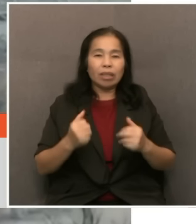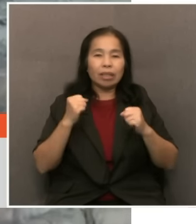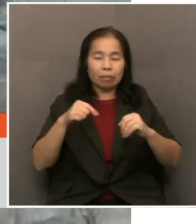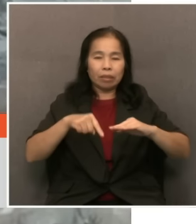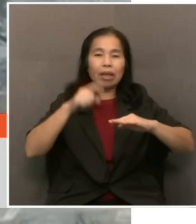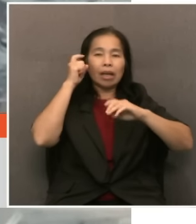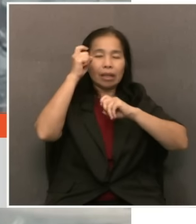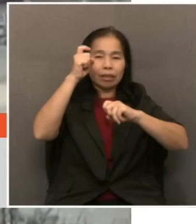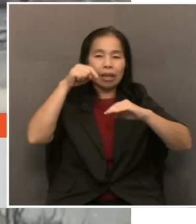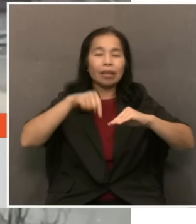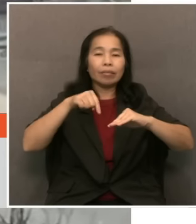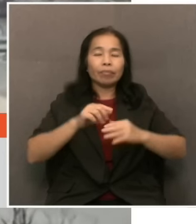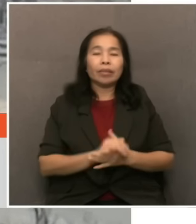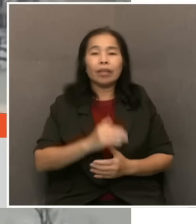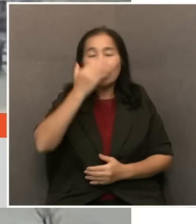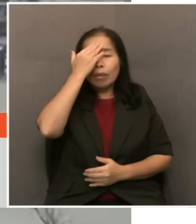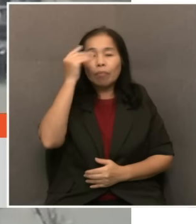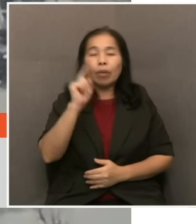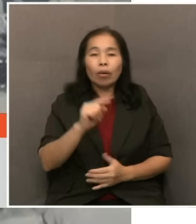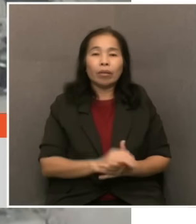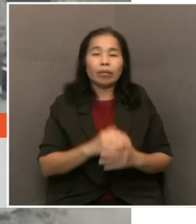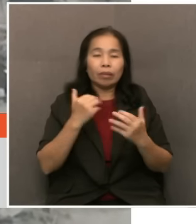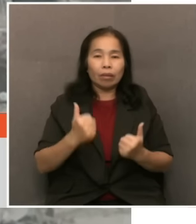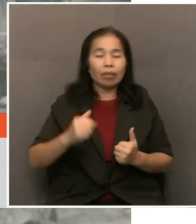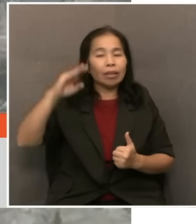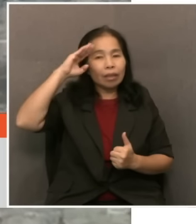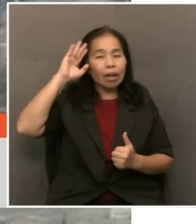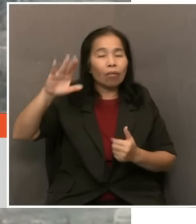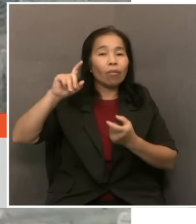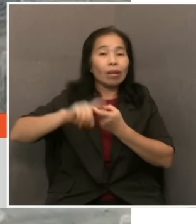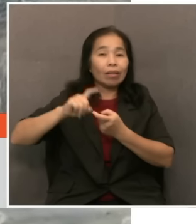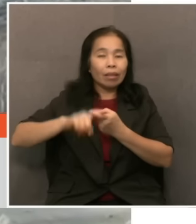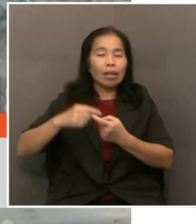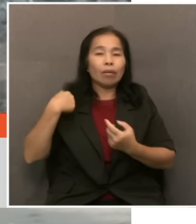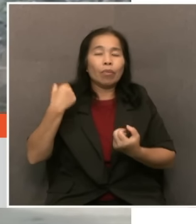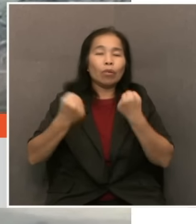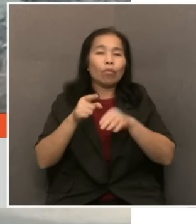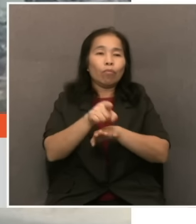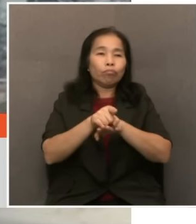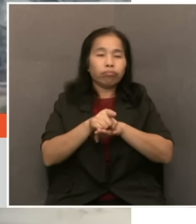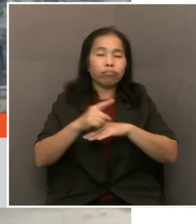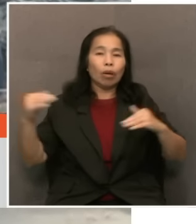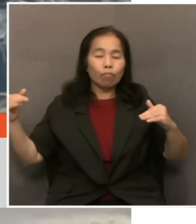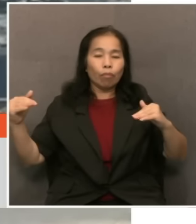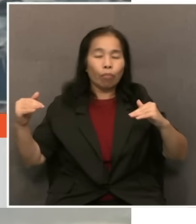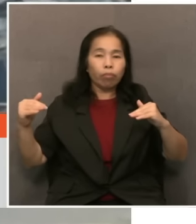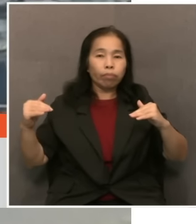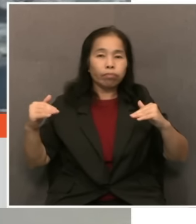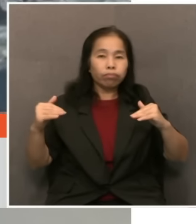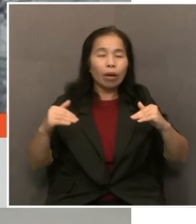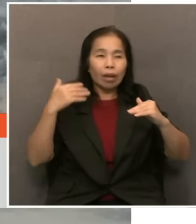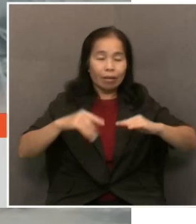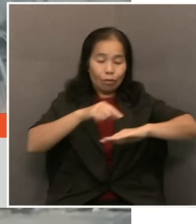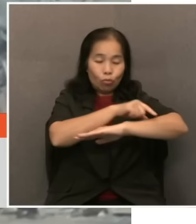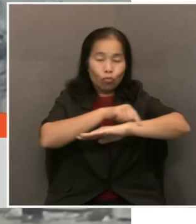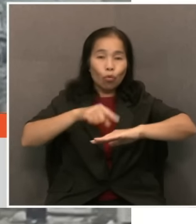สี่ยงมากที่สุดเนื่องจากขณะนี้กองทัพรัสเซียรุกคืบเข้าใกล้ในระยะเวลาอันรวดเร็วนะค